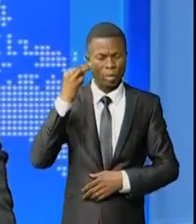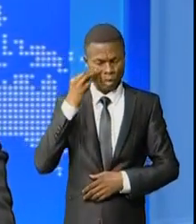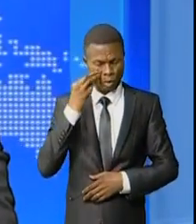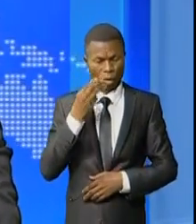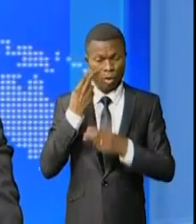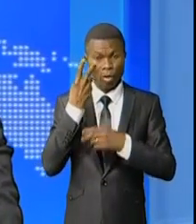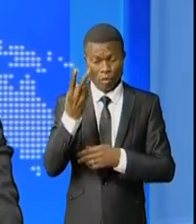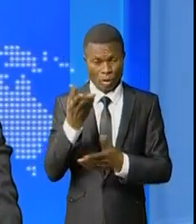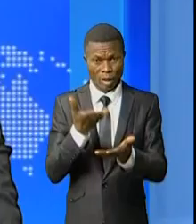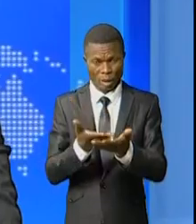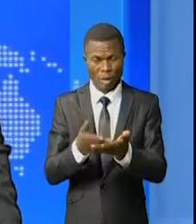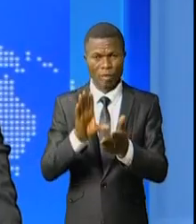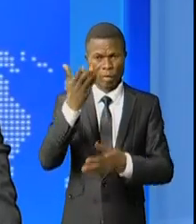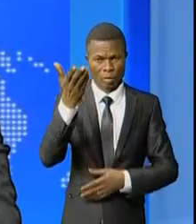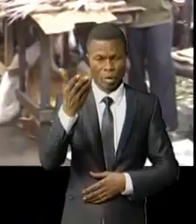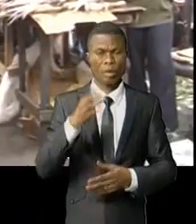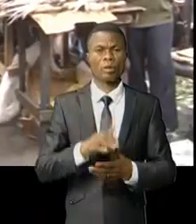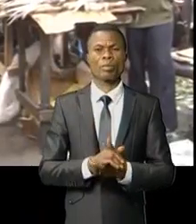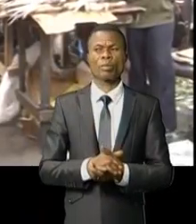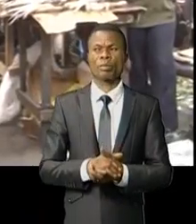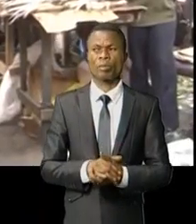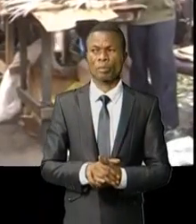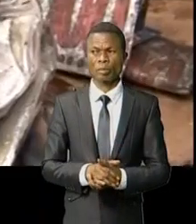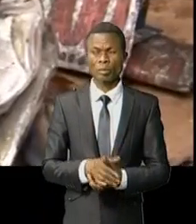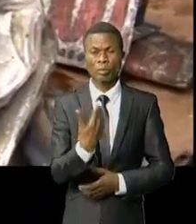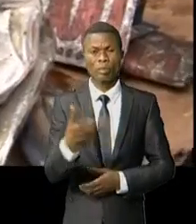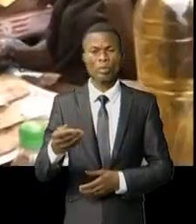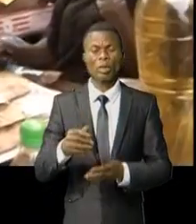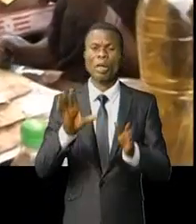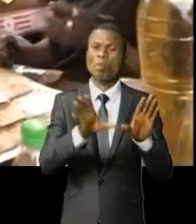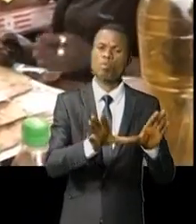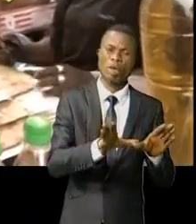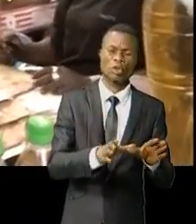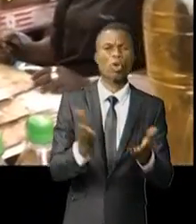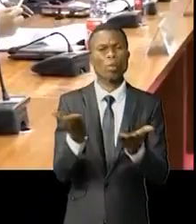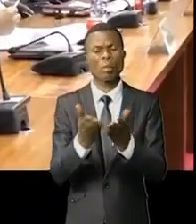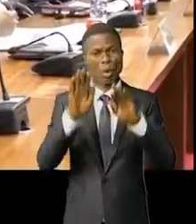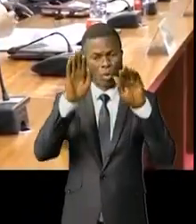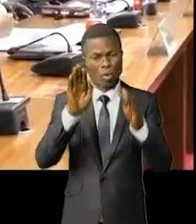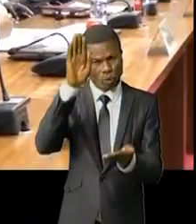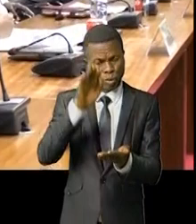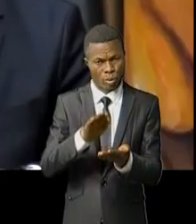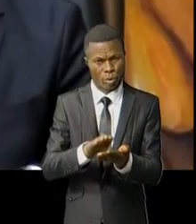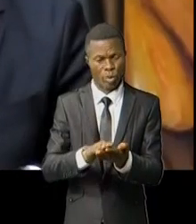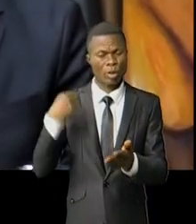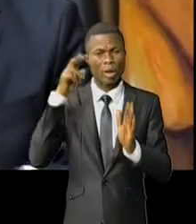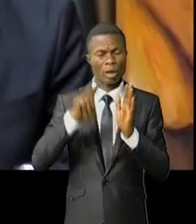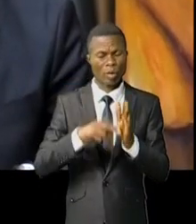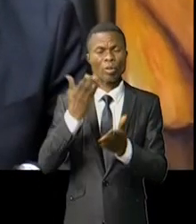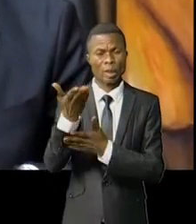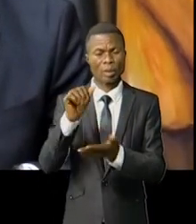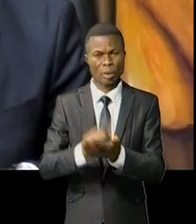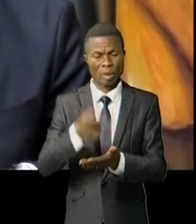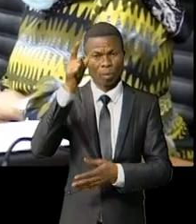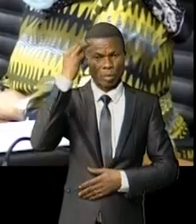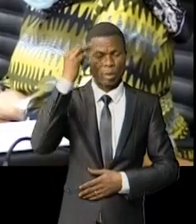Jean-Michel Samalou Kondé. Regardez. La baisse des prix des produits surgelés tels qu'évolue par les gouvernements, le Premier ministre Jean-Michel